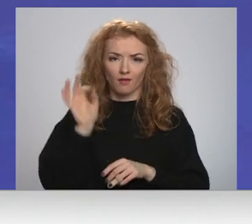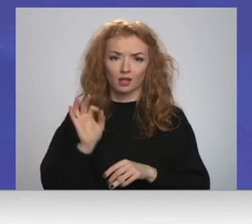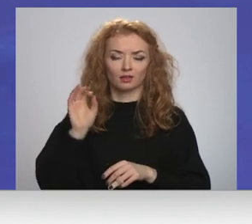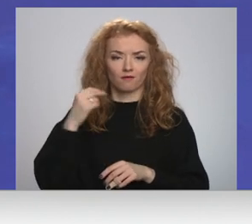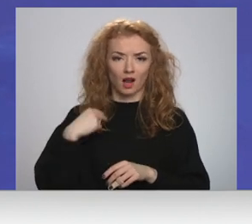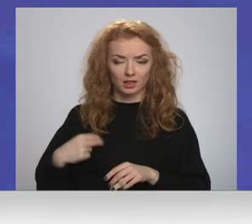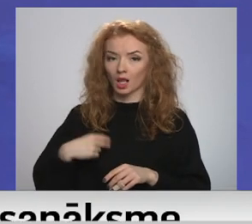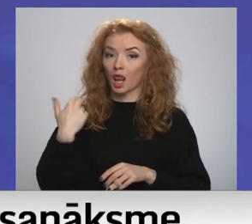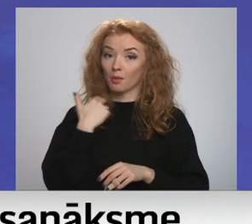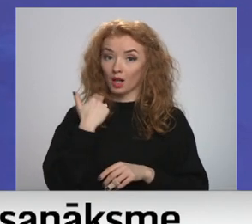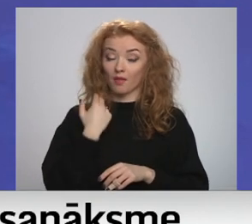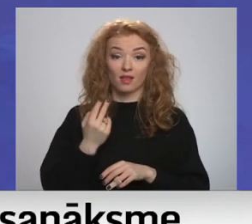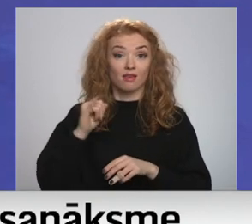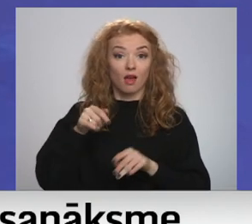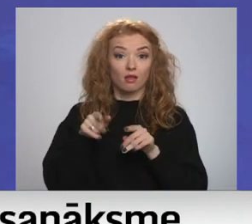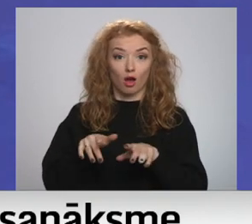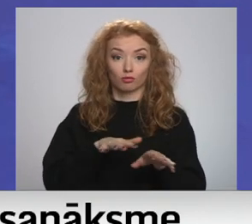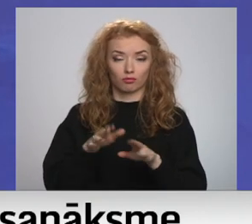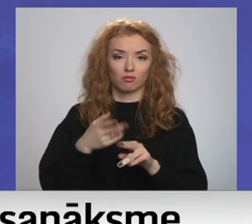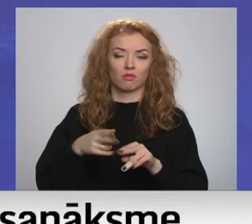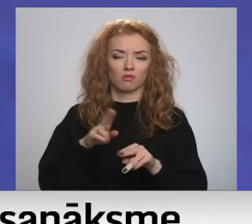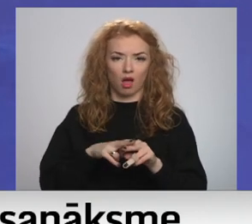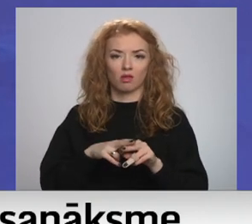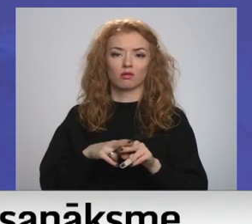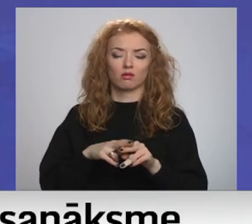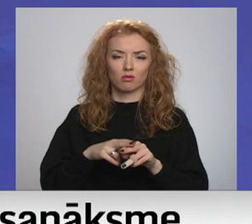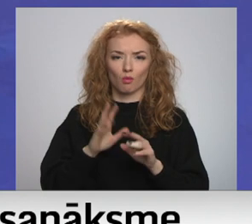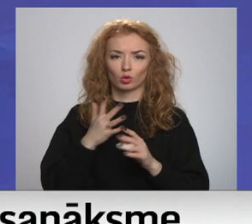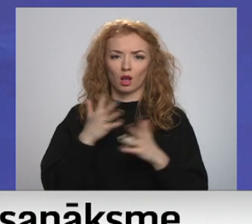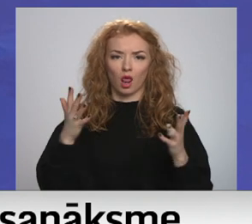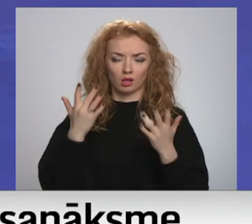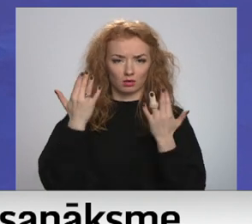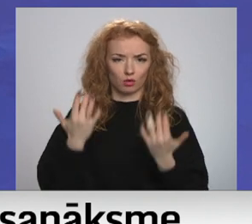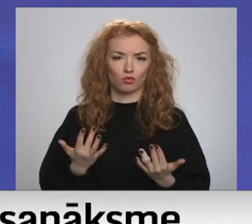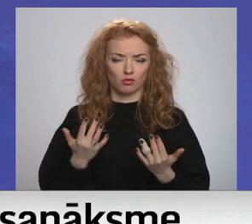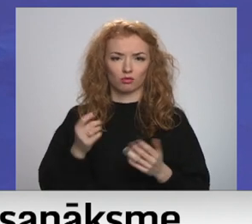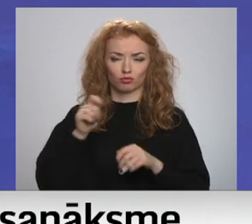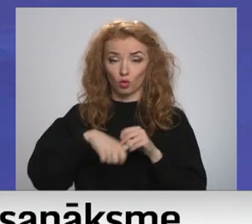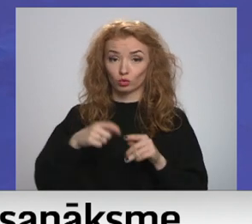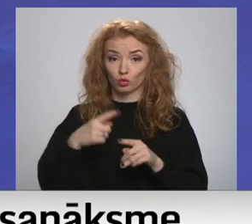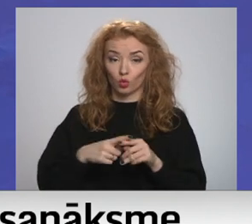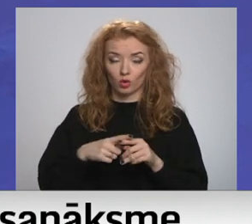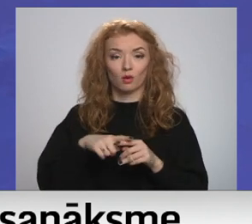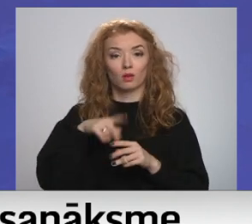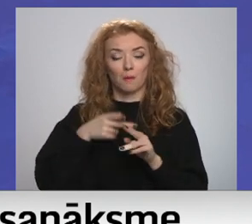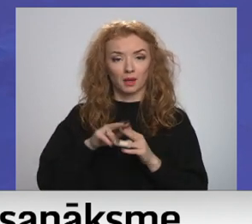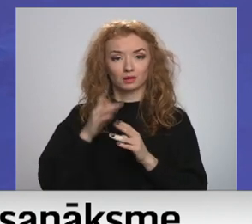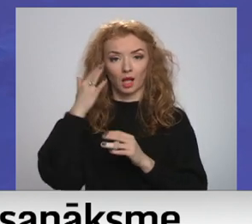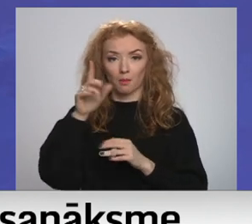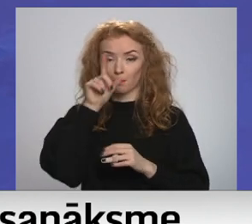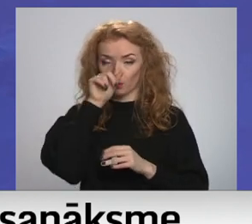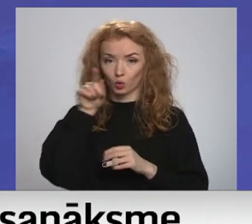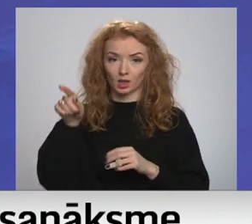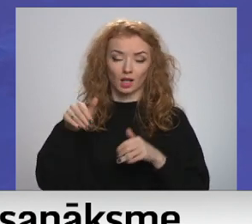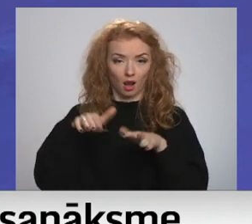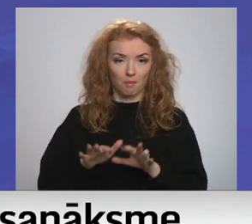Lielbritānijas, ka šādā gadījumā Krievijai cena būs augsta un sekas reālas. Tā mērķis ir atrunāt Putinu no nepareiza lēmuma pieņemšanas